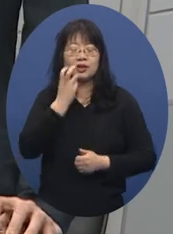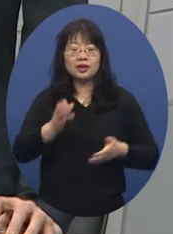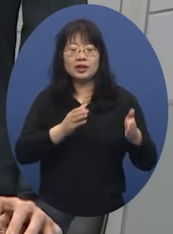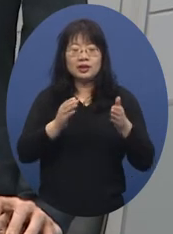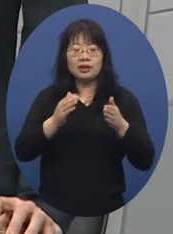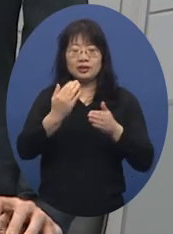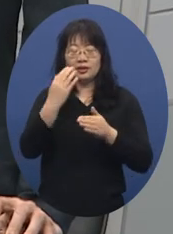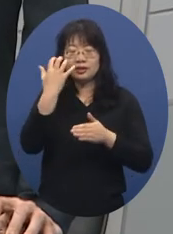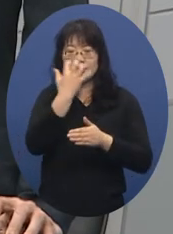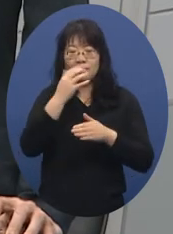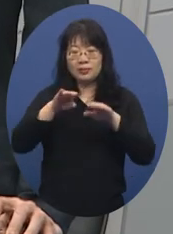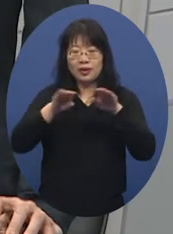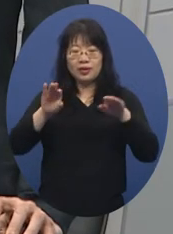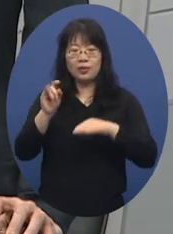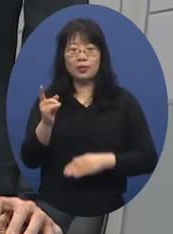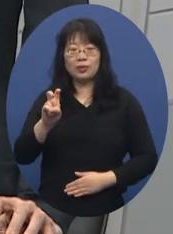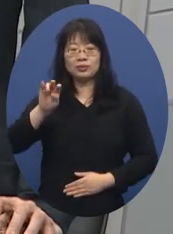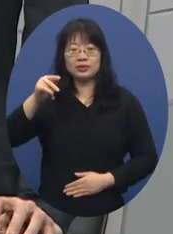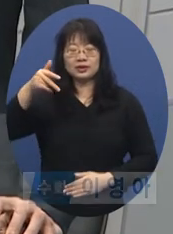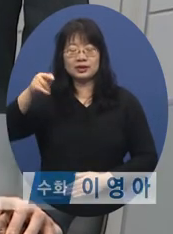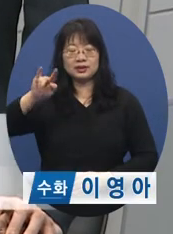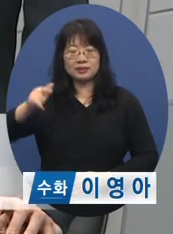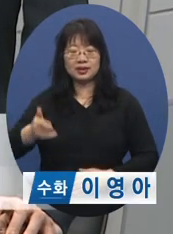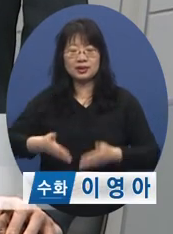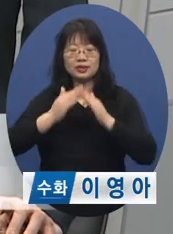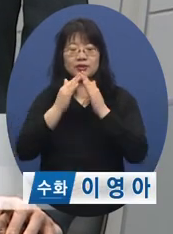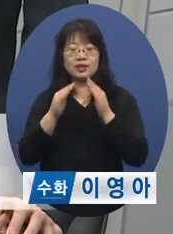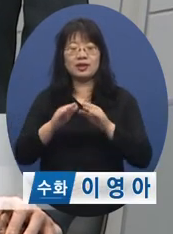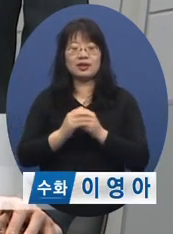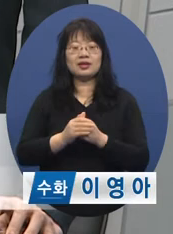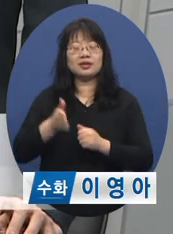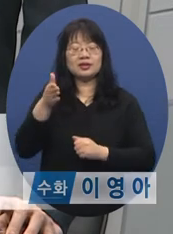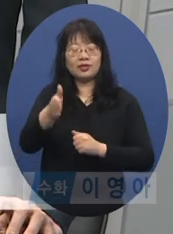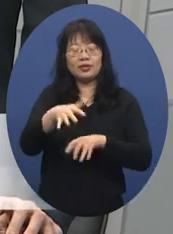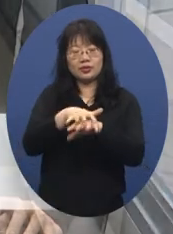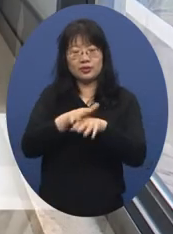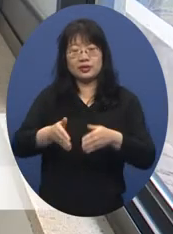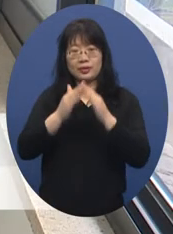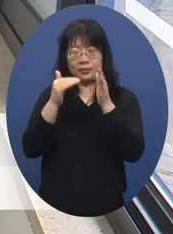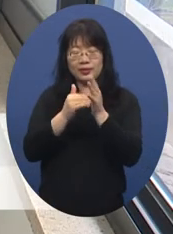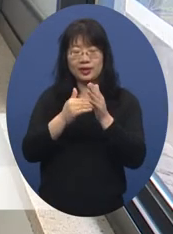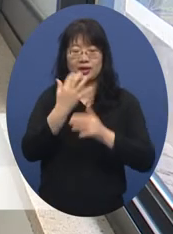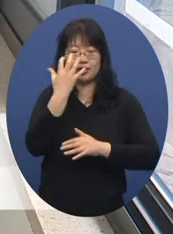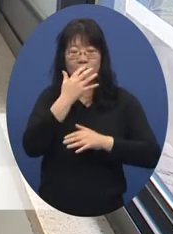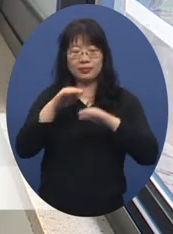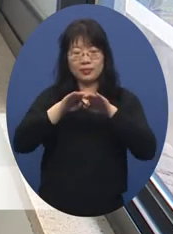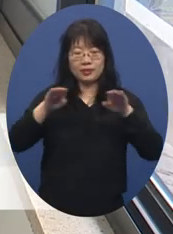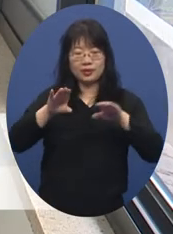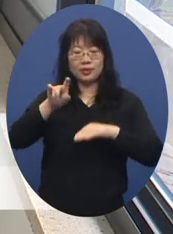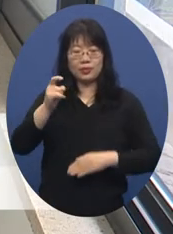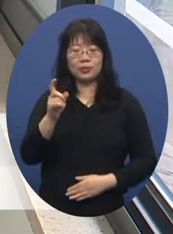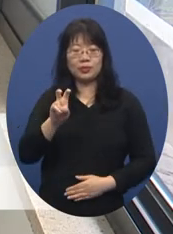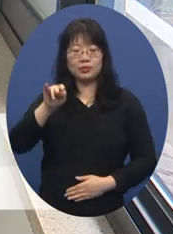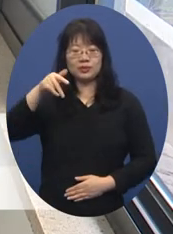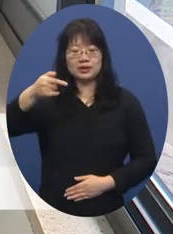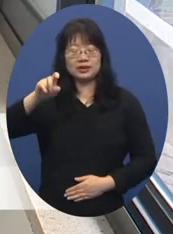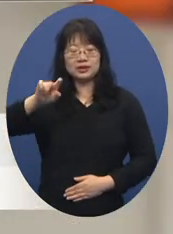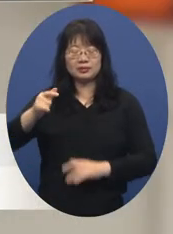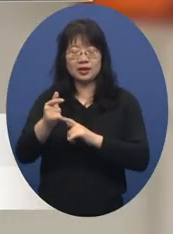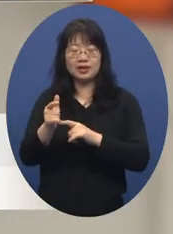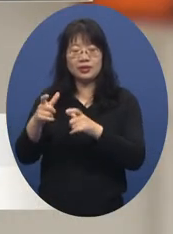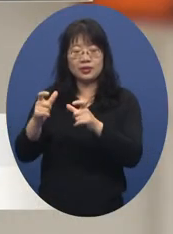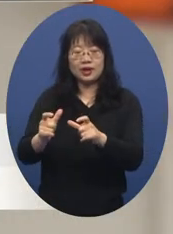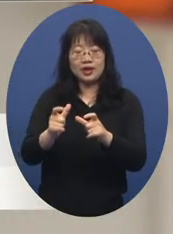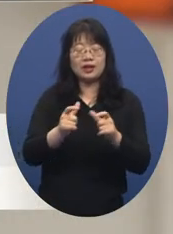경기도가 성평등 옴부즈만 설치를 위해 준비 전담조직을 그렸습니다 손 평등 옴부즈만 은 도와 시 군